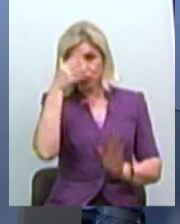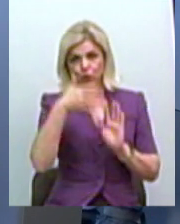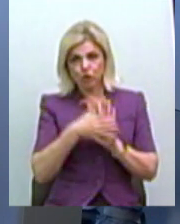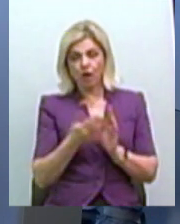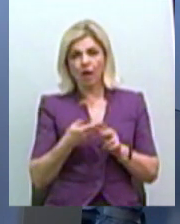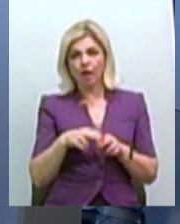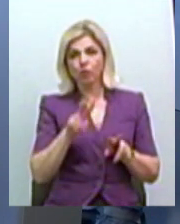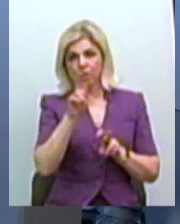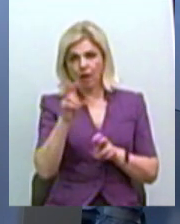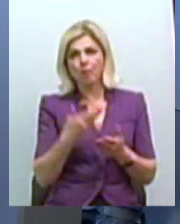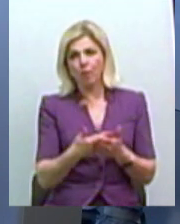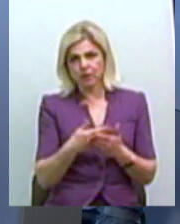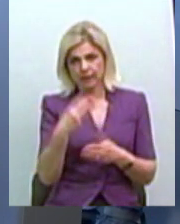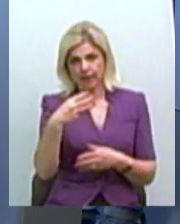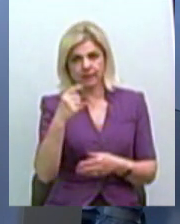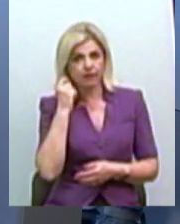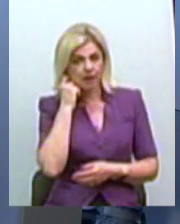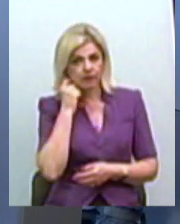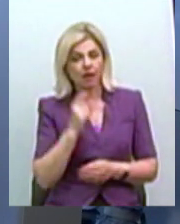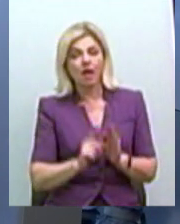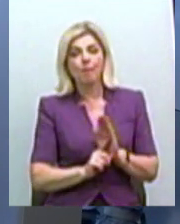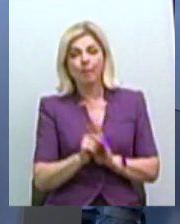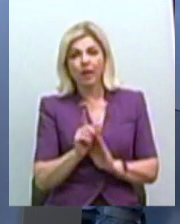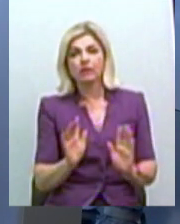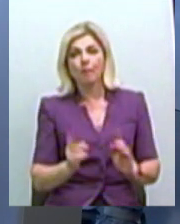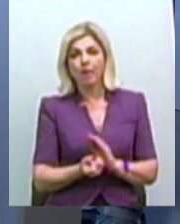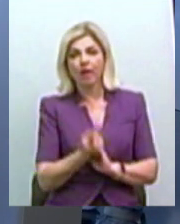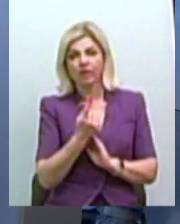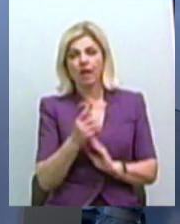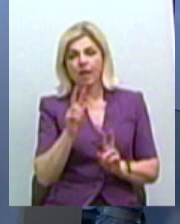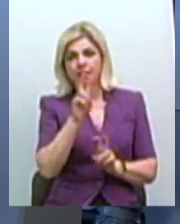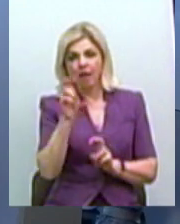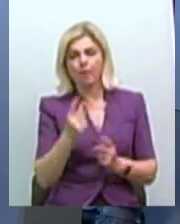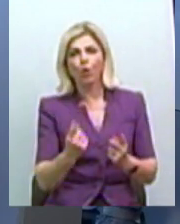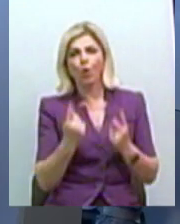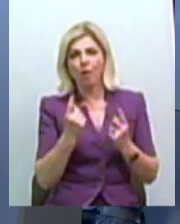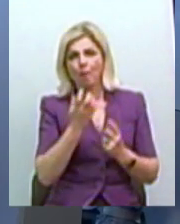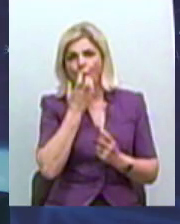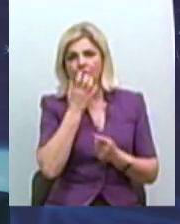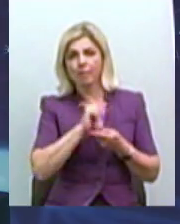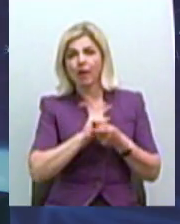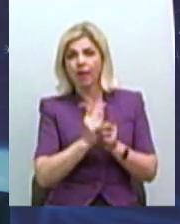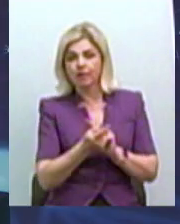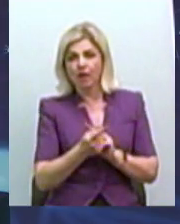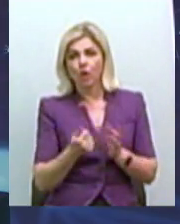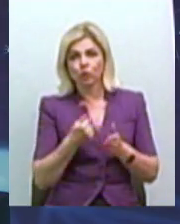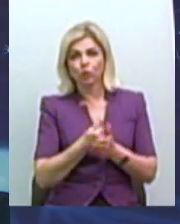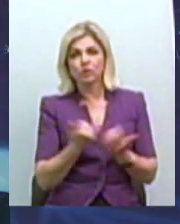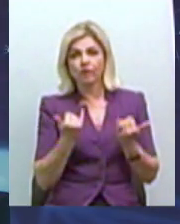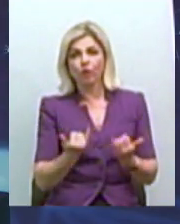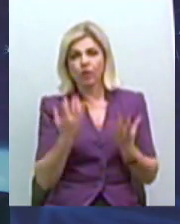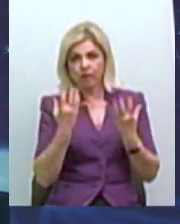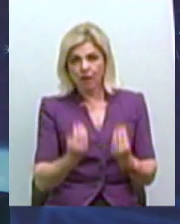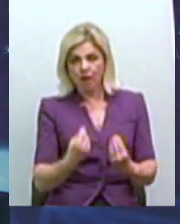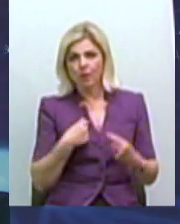майже 30 років, і от з моменту появления терміна «глобальне потепління» до сьогоднішнього дня ми чітко